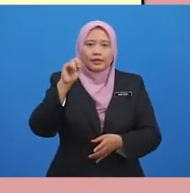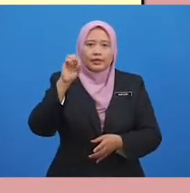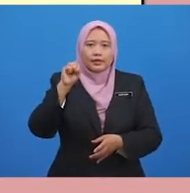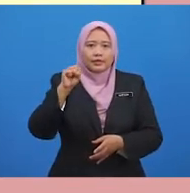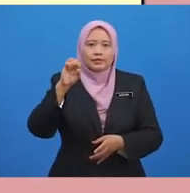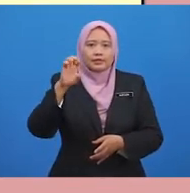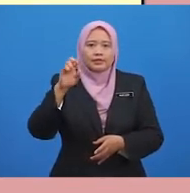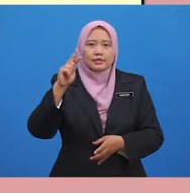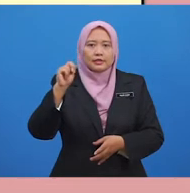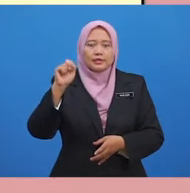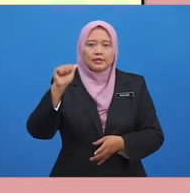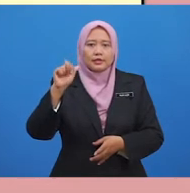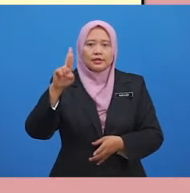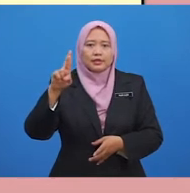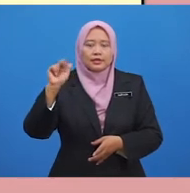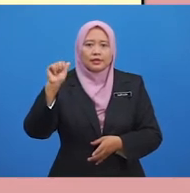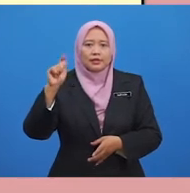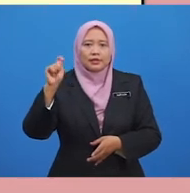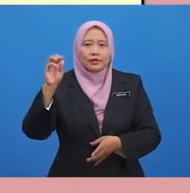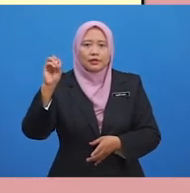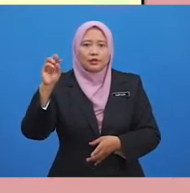dikeluarkan asapnya ke udara.